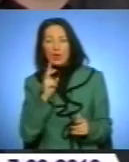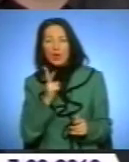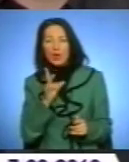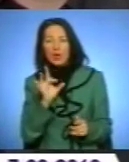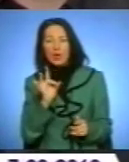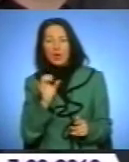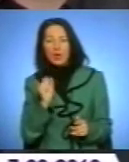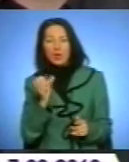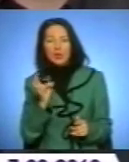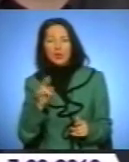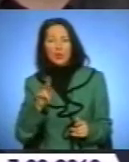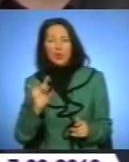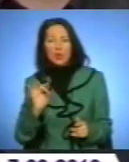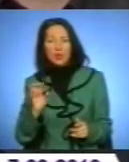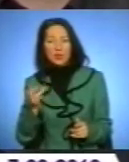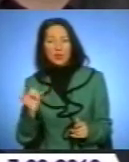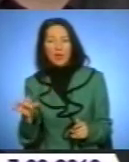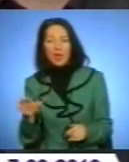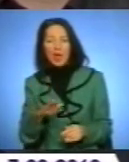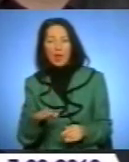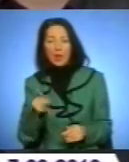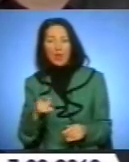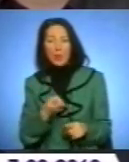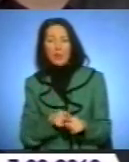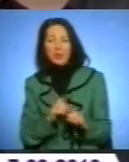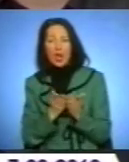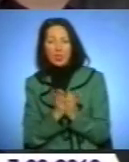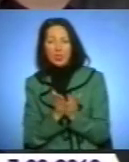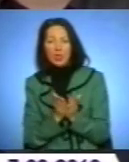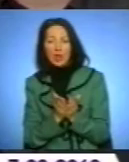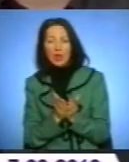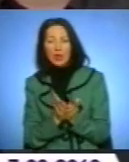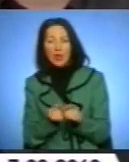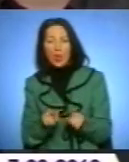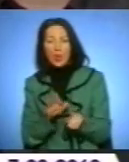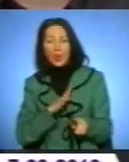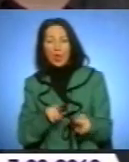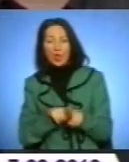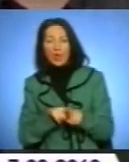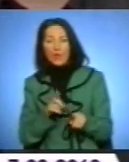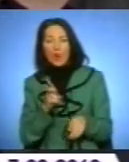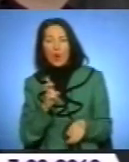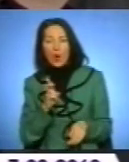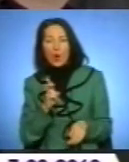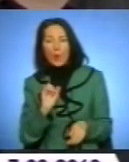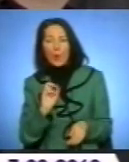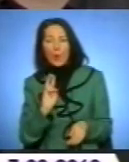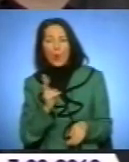край. Там ця книга слугувала як буквар, по якій вчили українську